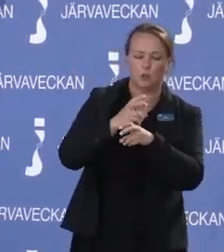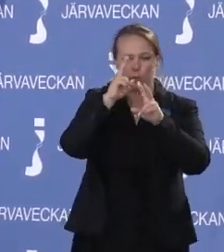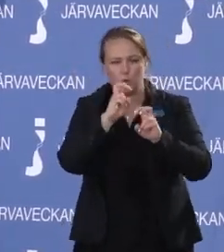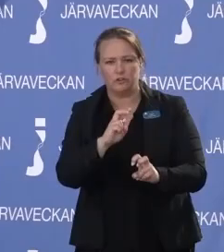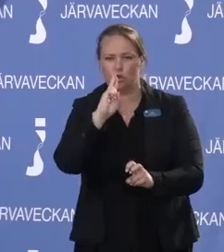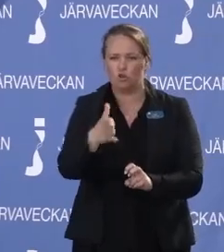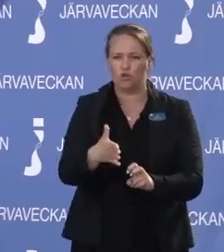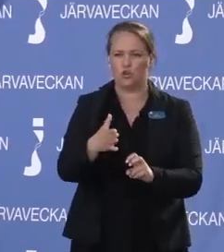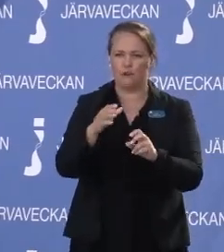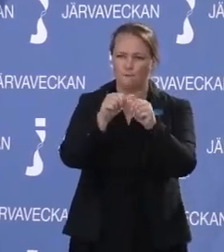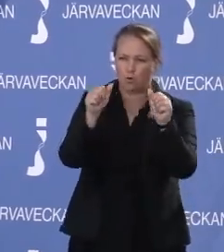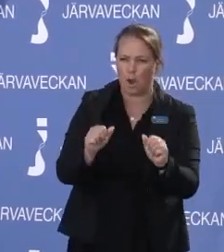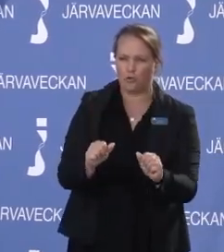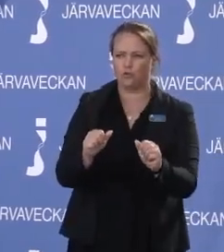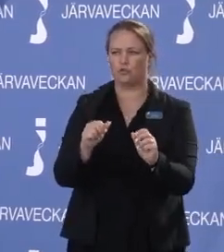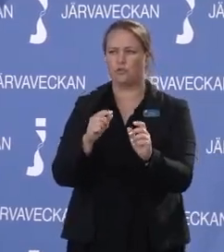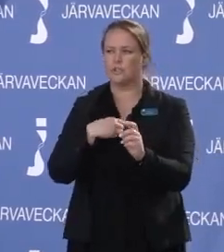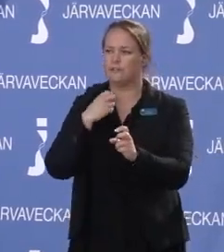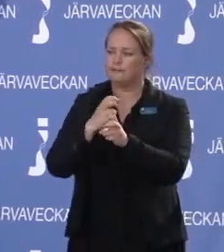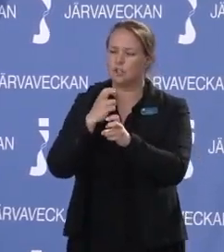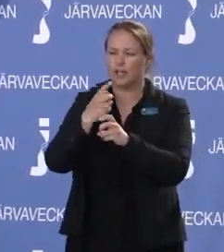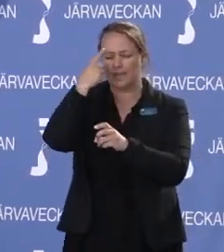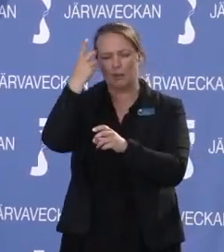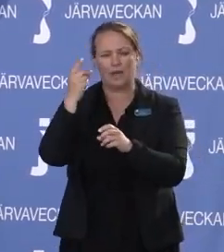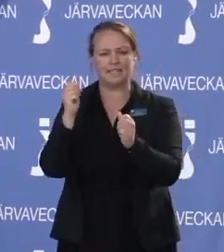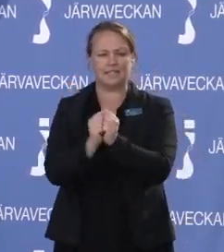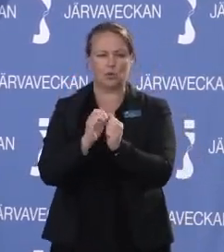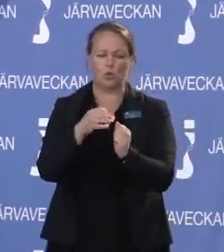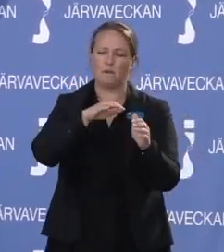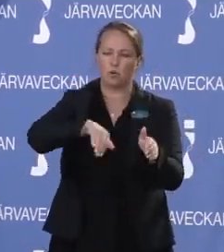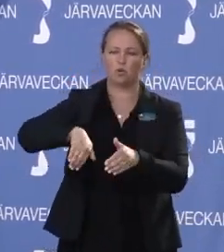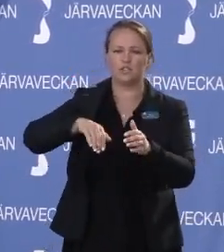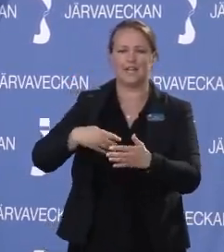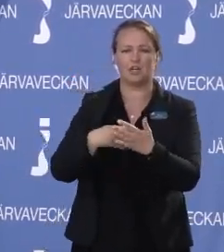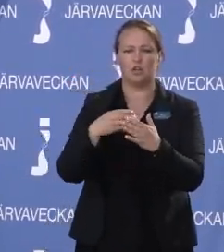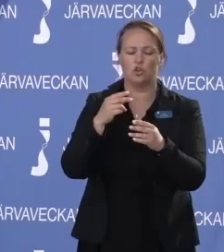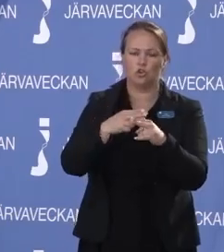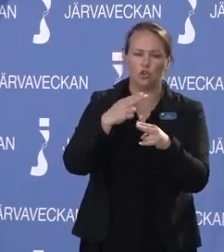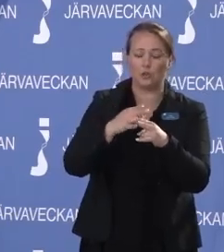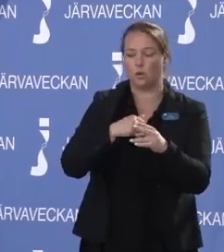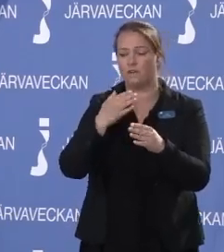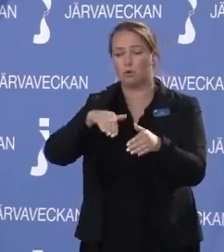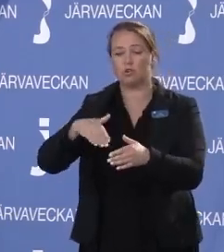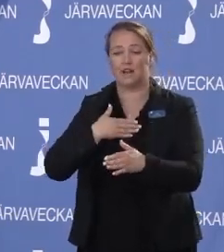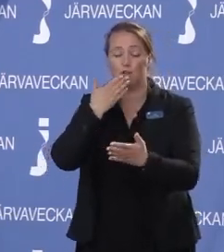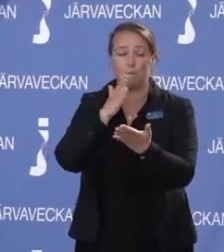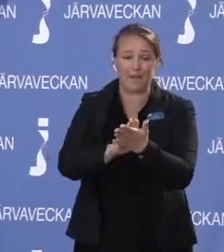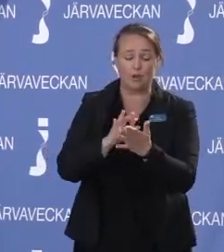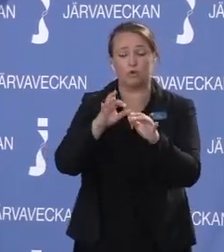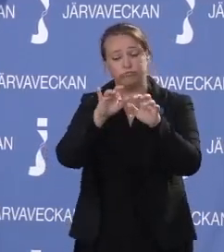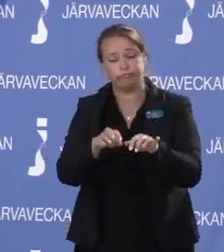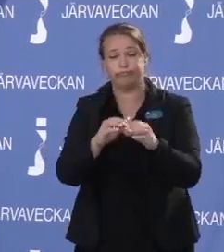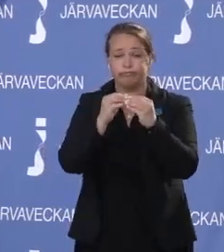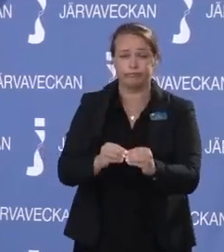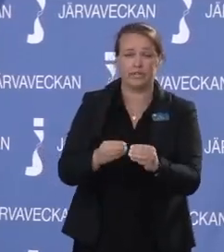Det kan handla om att vi tänker om hur vi producerar nyheter, hur vi skriver våra texter, hur vi producerar våra bilder. Men det kan också handla om att vi